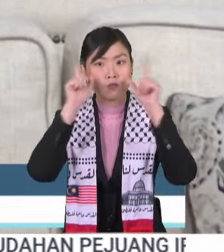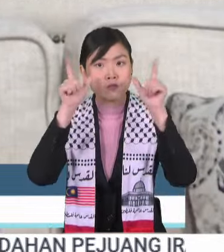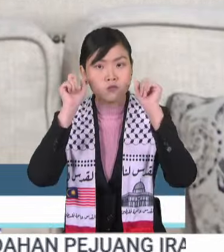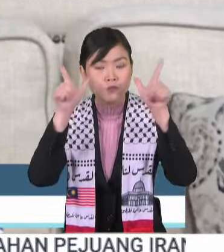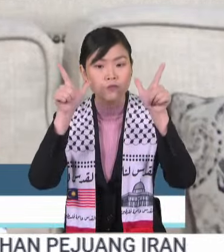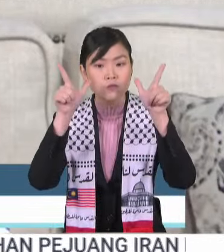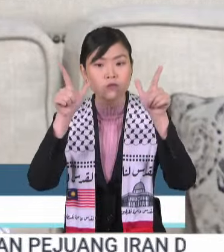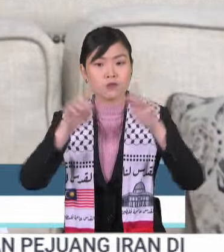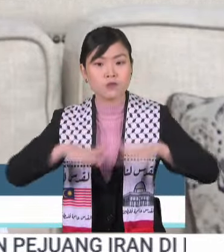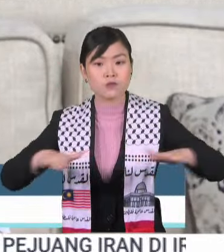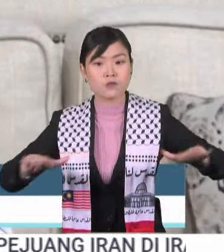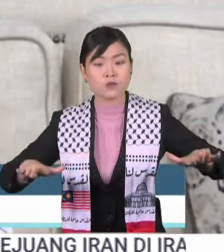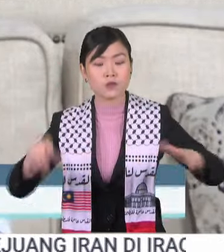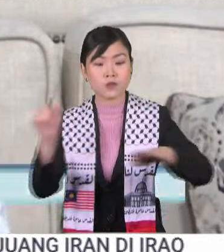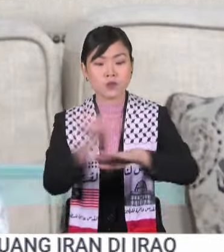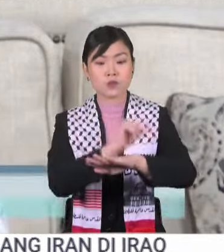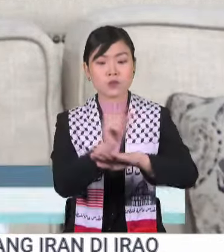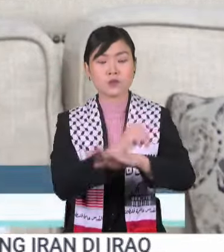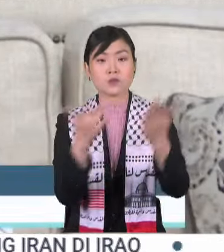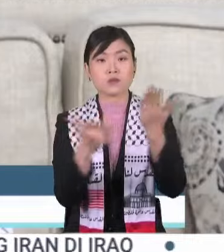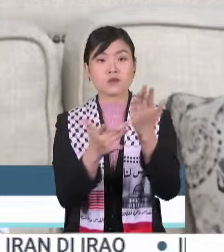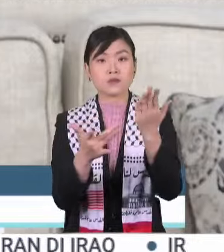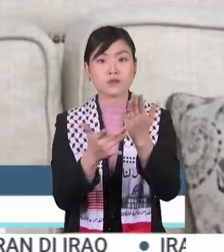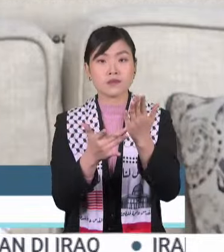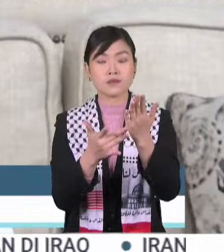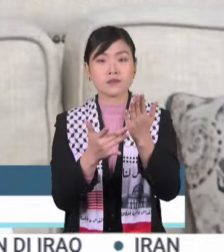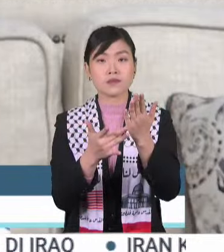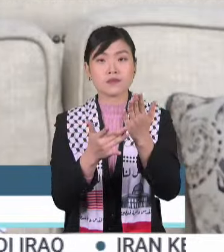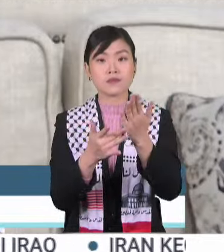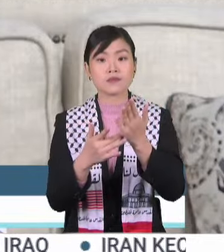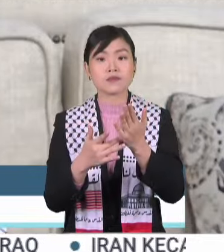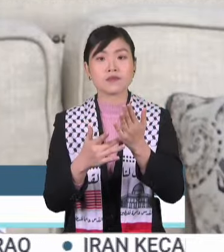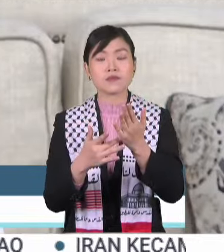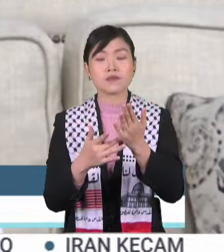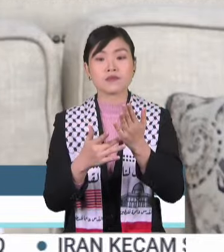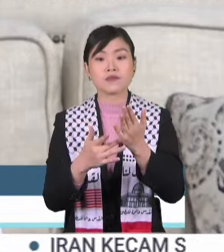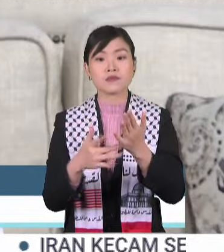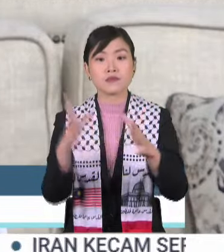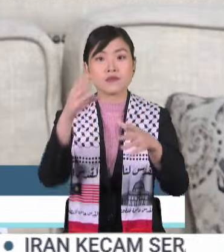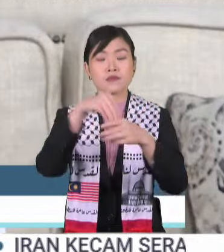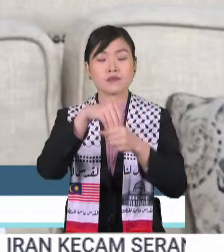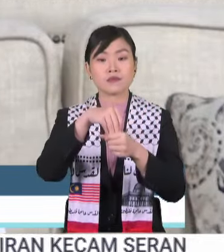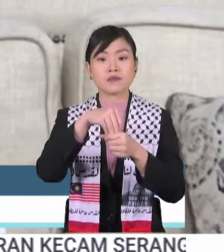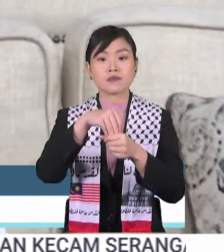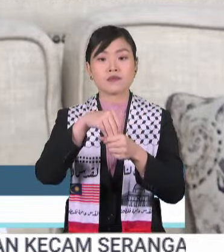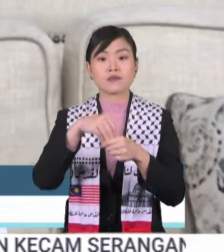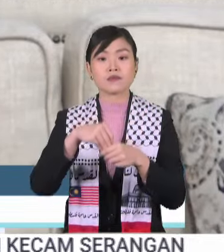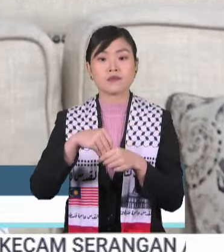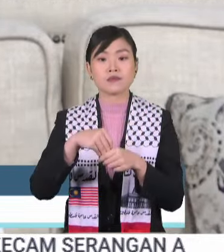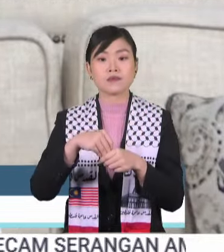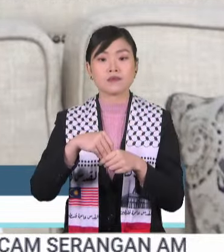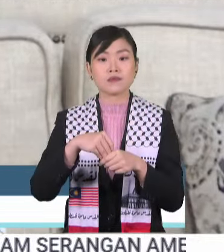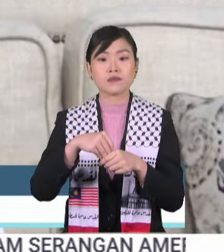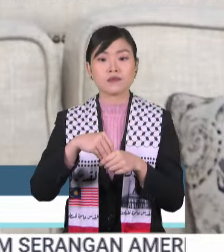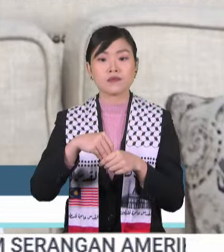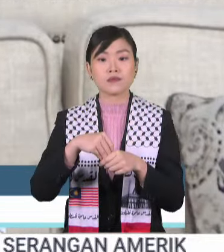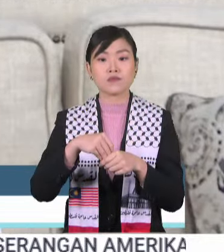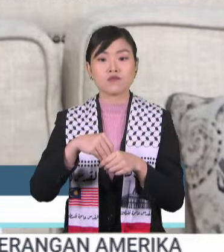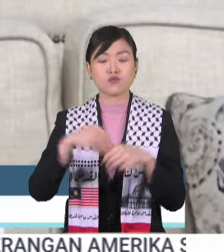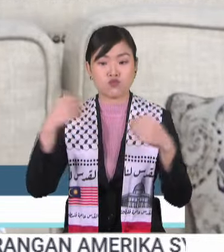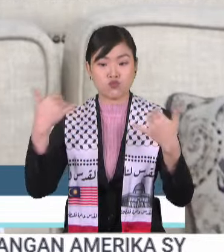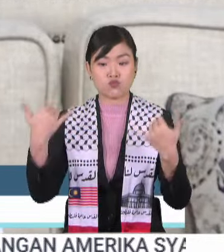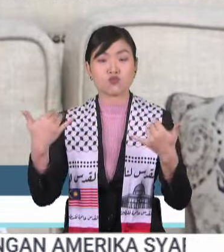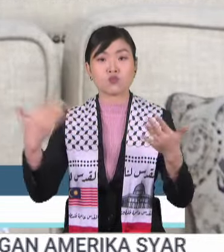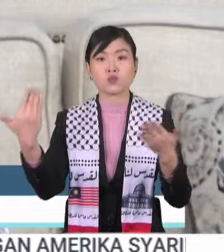ini menggunakan teknologi kemudahan kemajuan dalam era dengan pelbagai